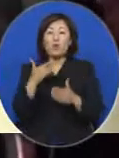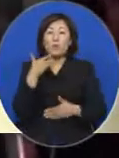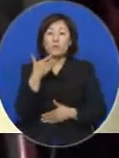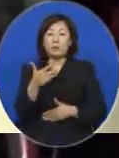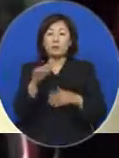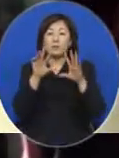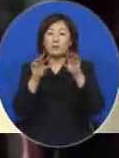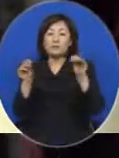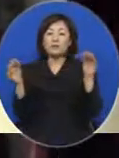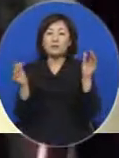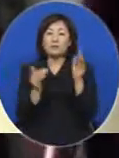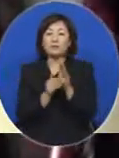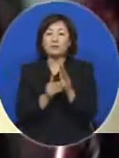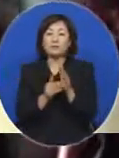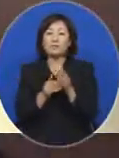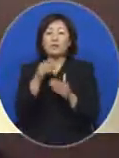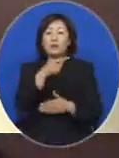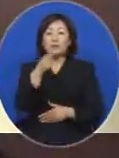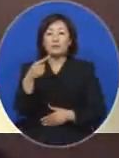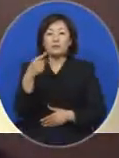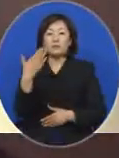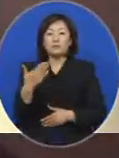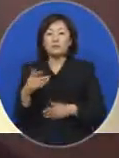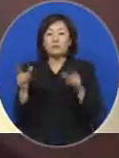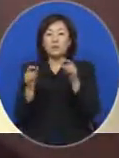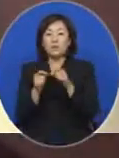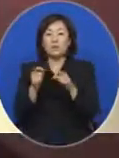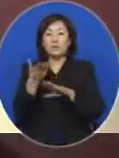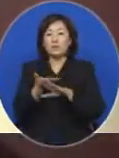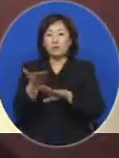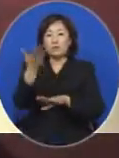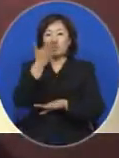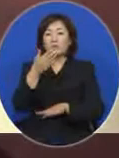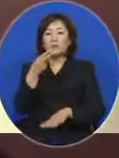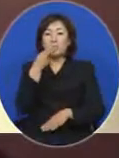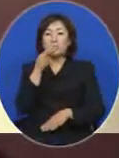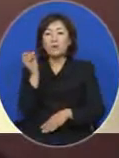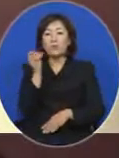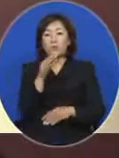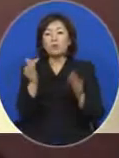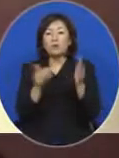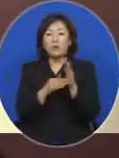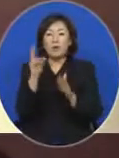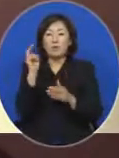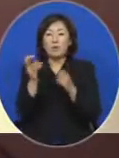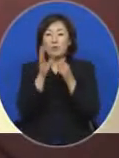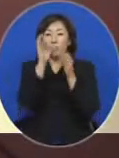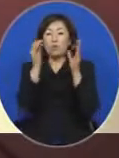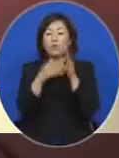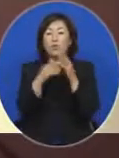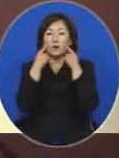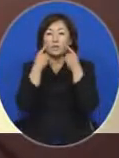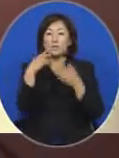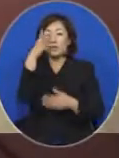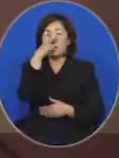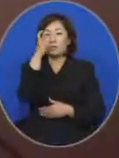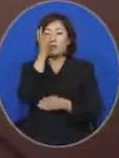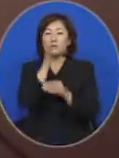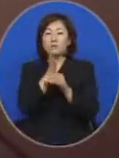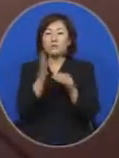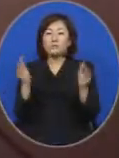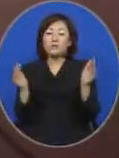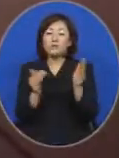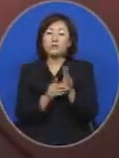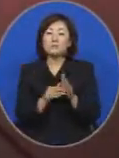만에 꺼졌습니다. 소방당국은 옆 건물 옥상에서 던진 담뱃불로 인해 불이 난 것으로 보고 정확한 화재 원인을